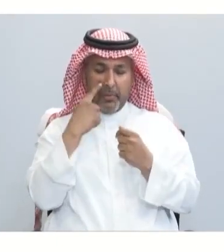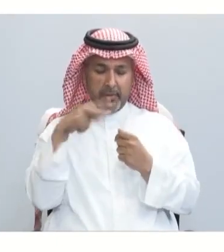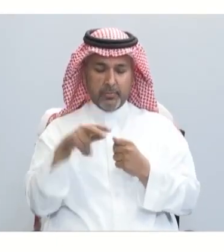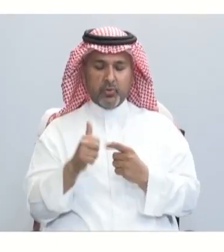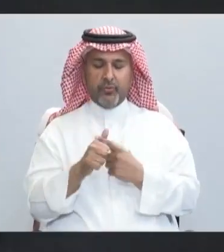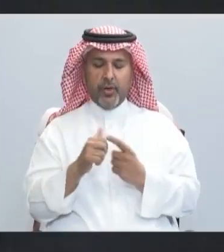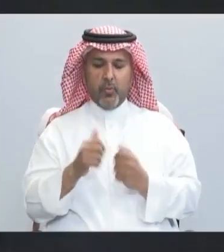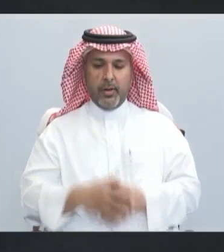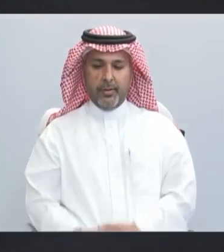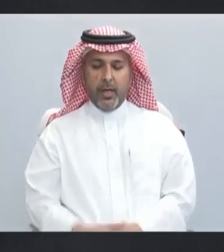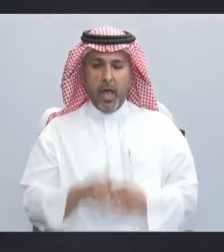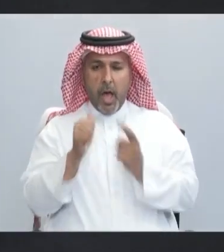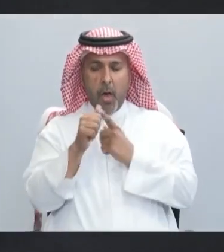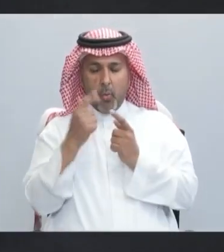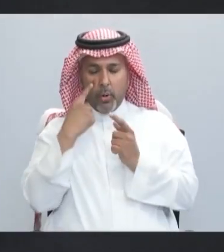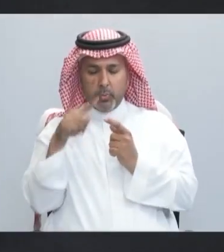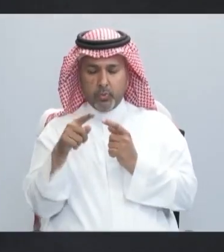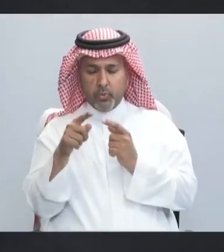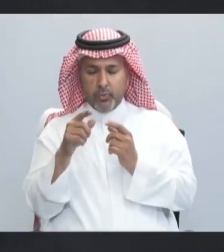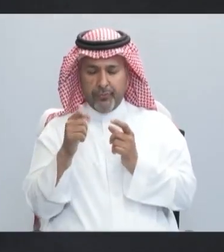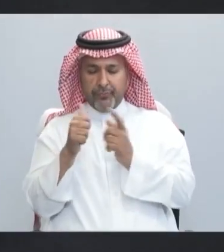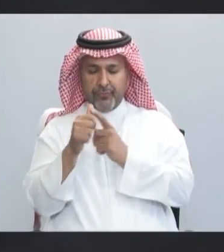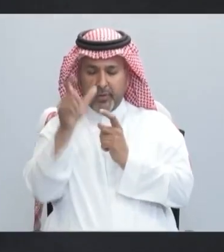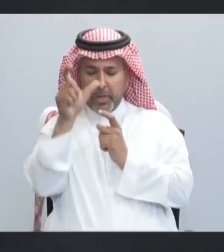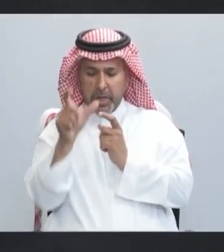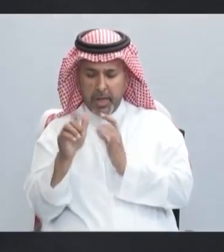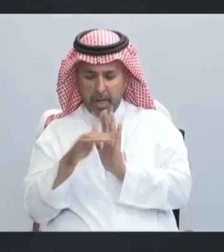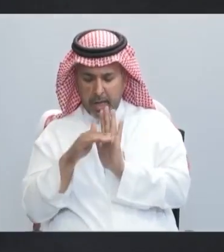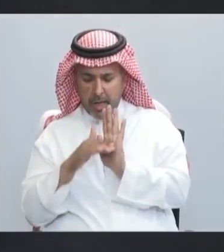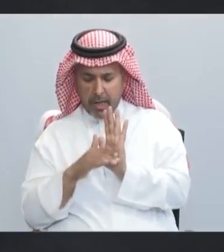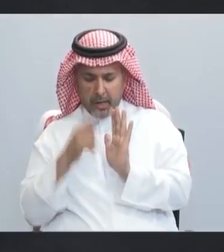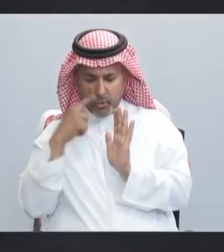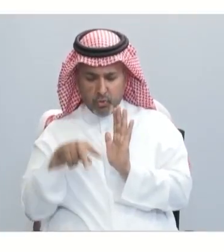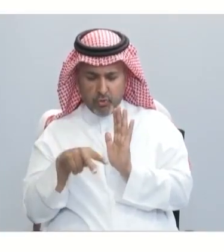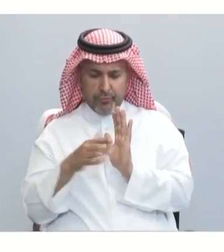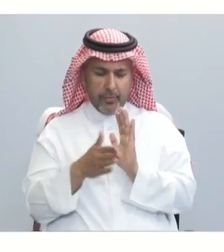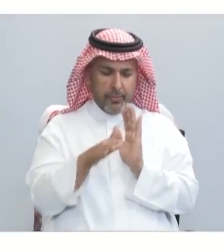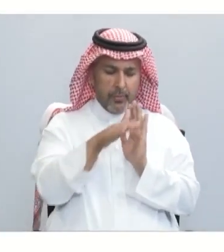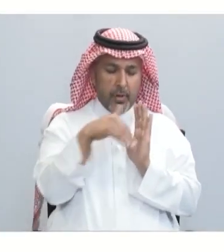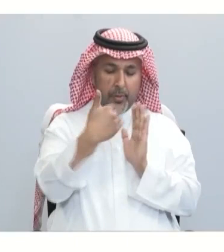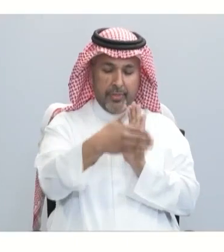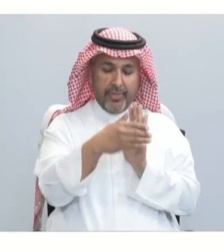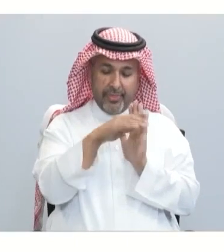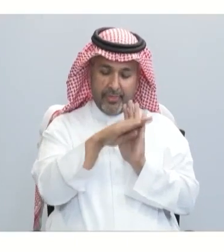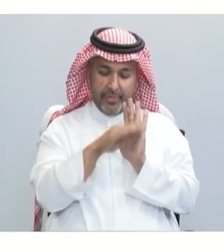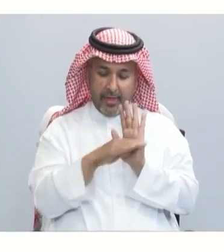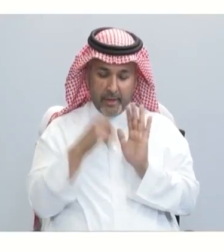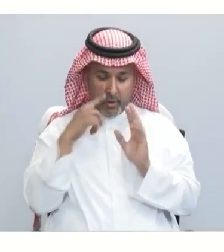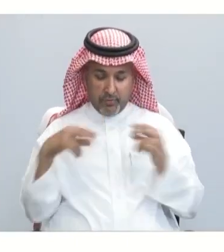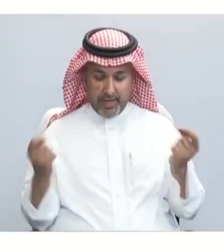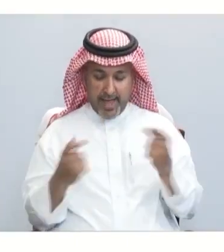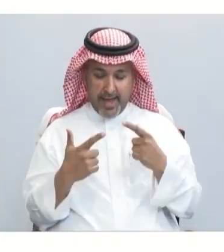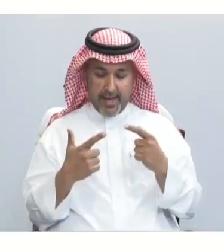الداله العكسيه للداله الاولى والداله العكسيه للداله الثانيه اذا جبت الداله العكسيه للداله الاولى ونتجت الداله